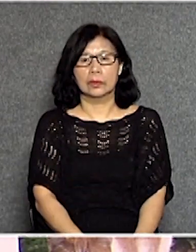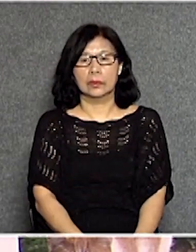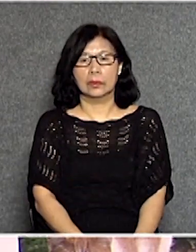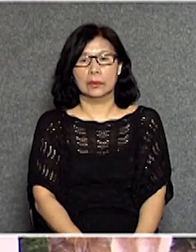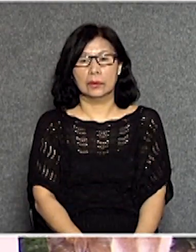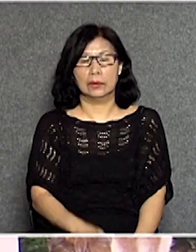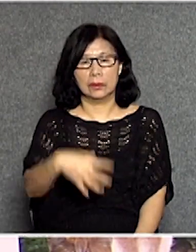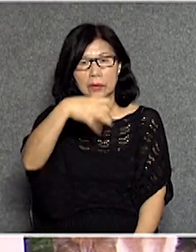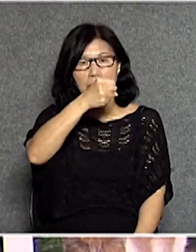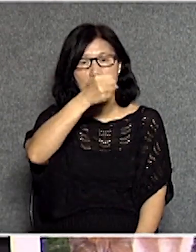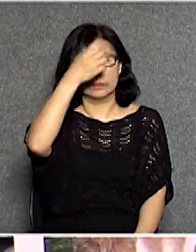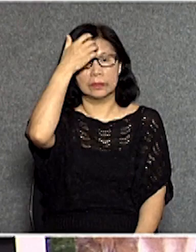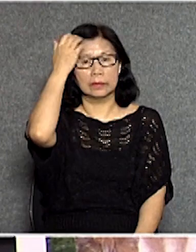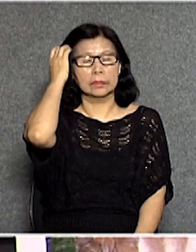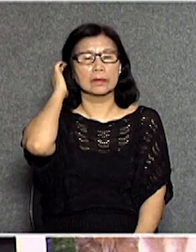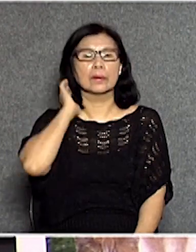主席，